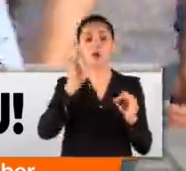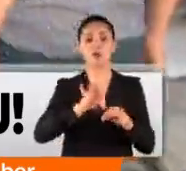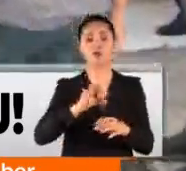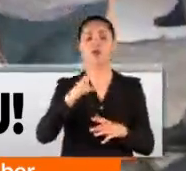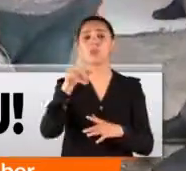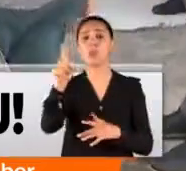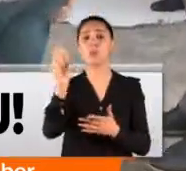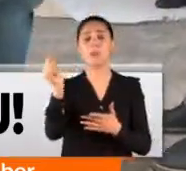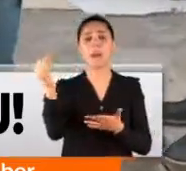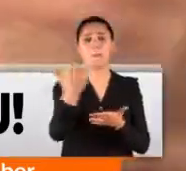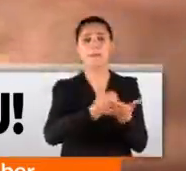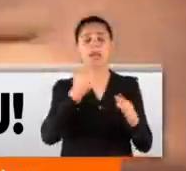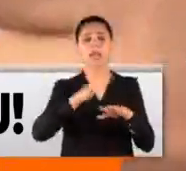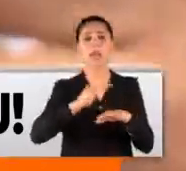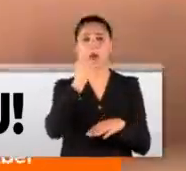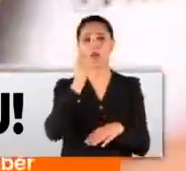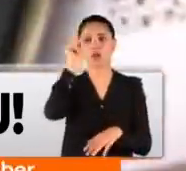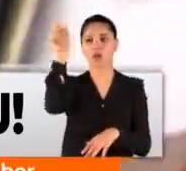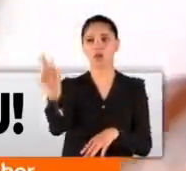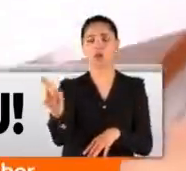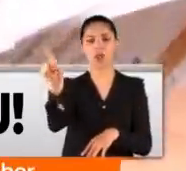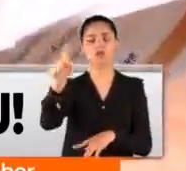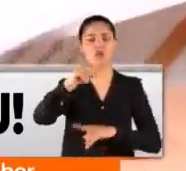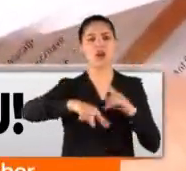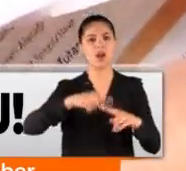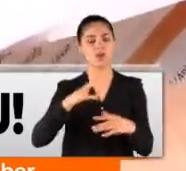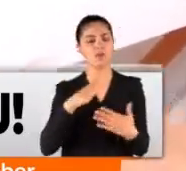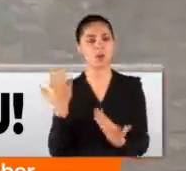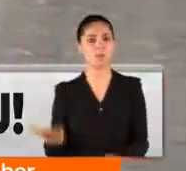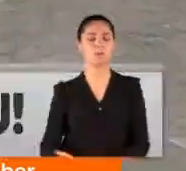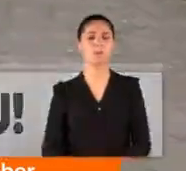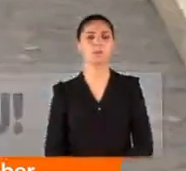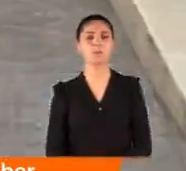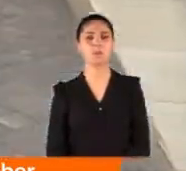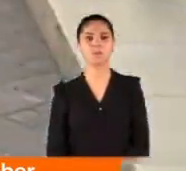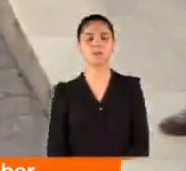milyonluk fatura vurgunu yaparak sırra kadem basan o dolandırıcıları arıyor.